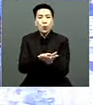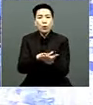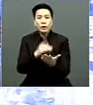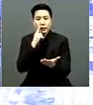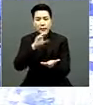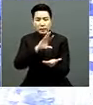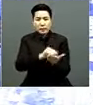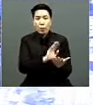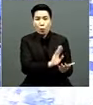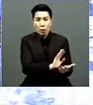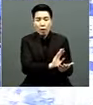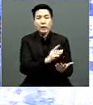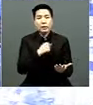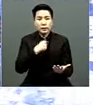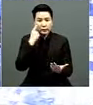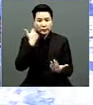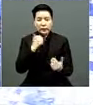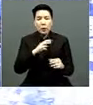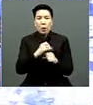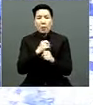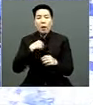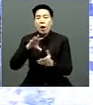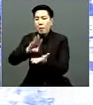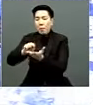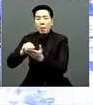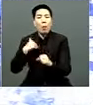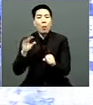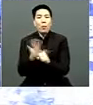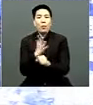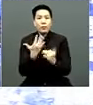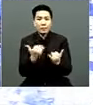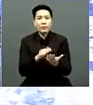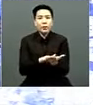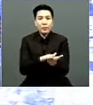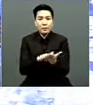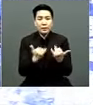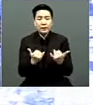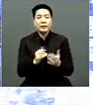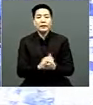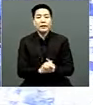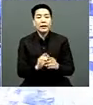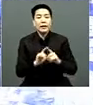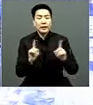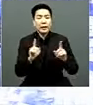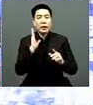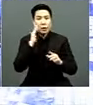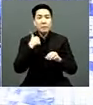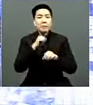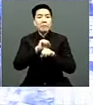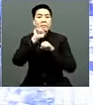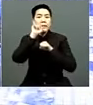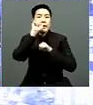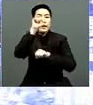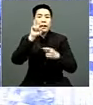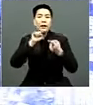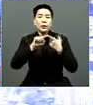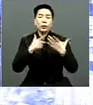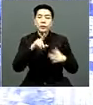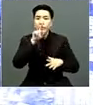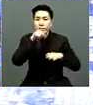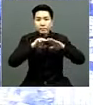จะเก็บข้อมูลมาไม่ได้ทั้งหมดจากที่ประชุมนะครับครับผมแล้วยังไงก็ตามแต่จะมีการประกาศในราชกิจจาแล้ว